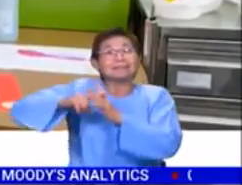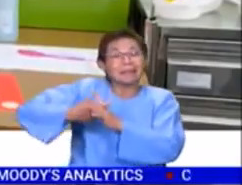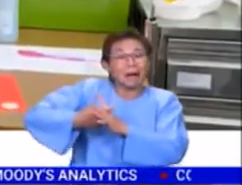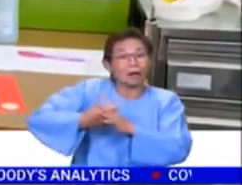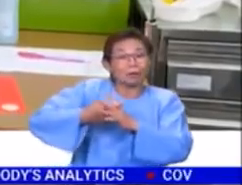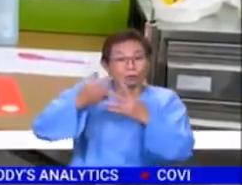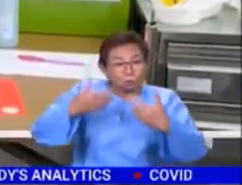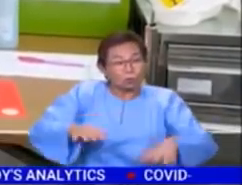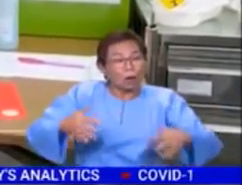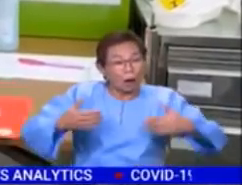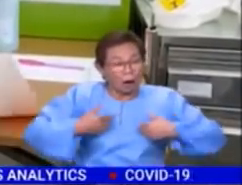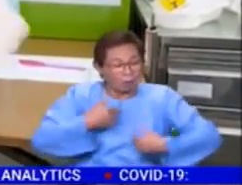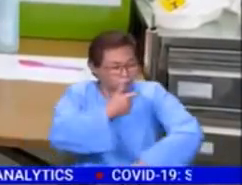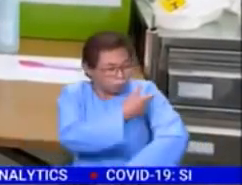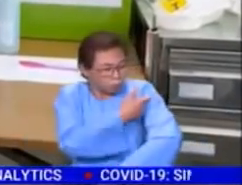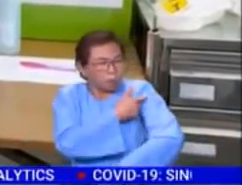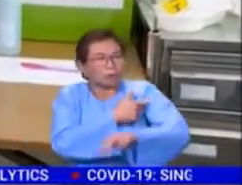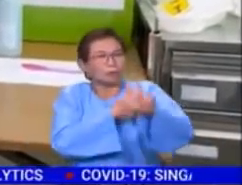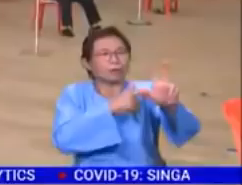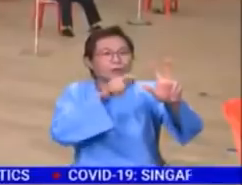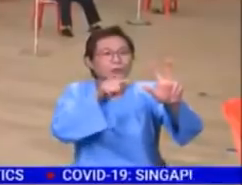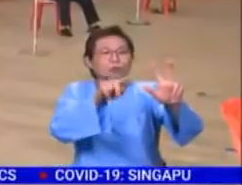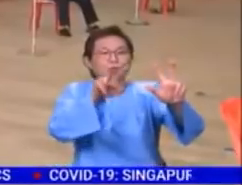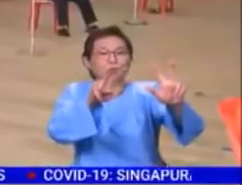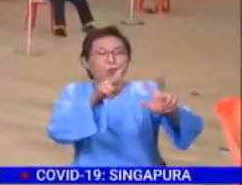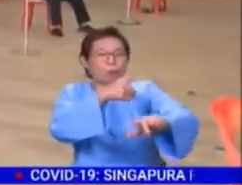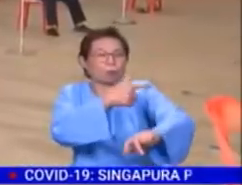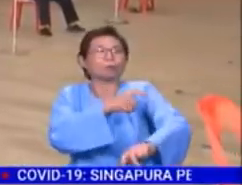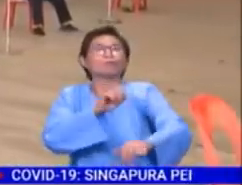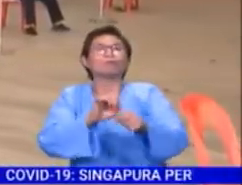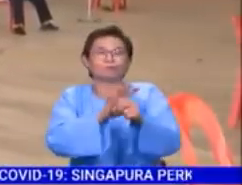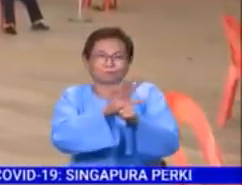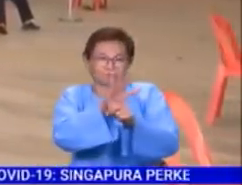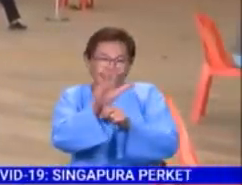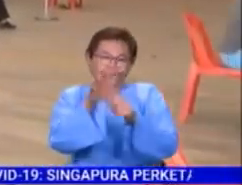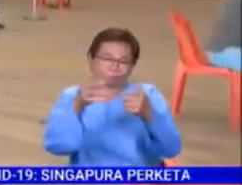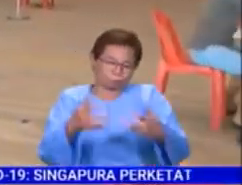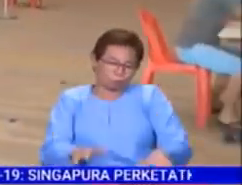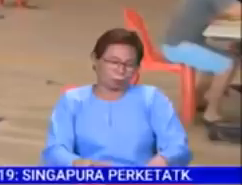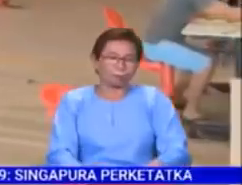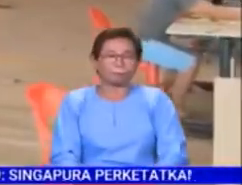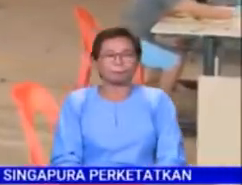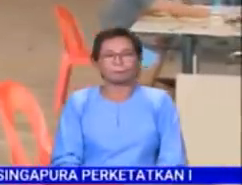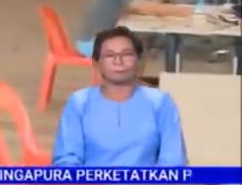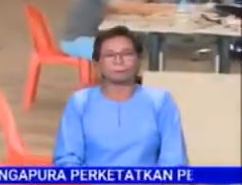sudah menyuntik lebih 3.2 juta dos vaksin COVID-19.